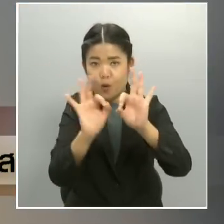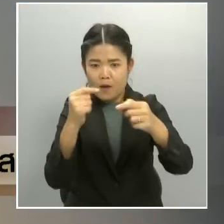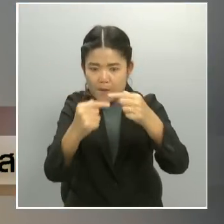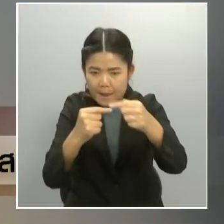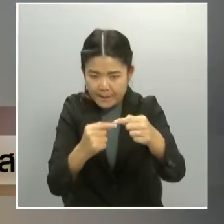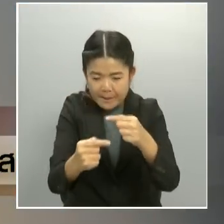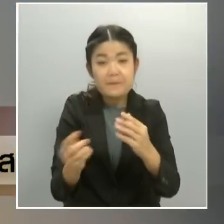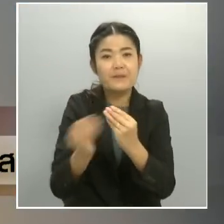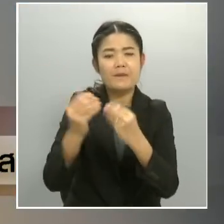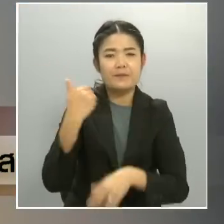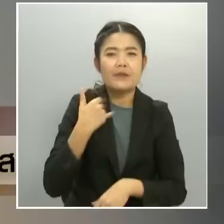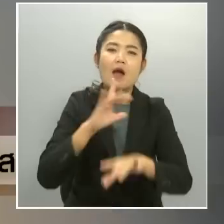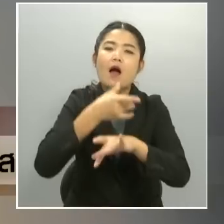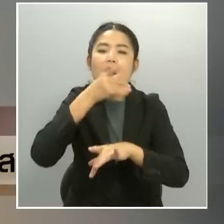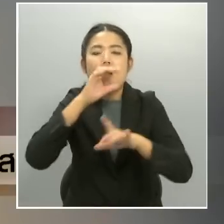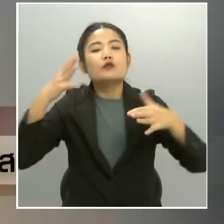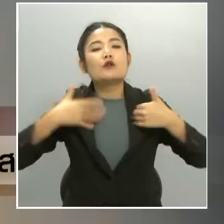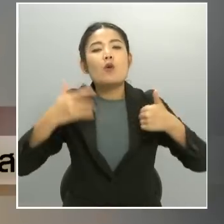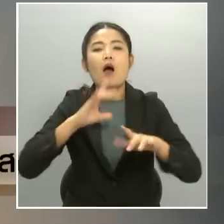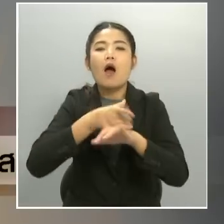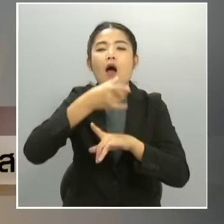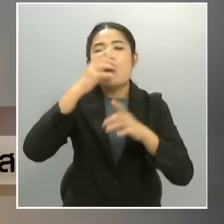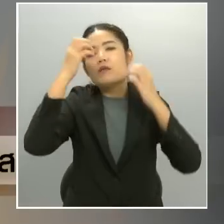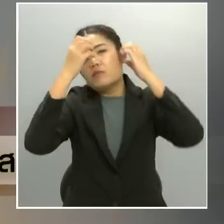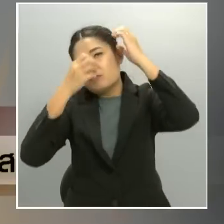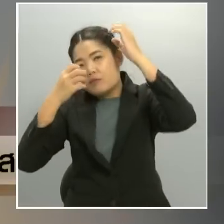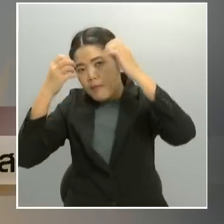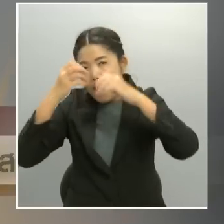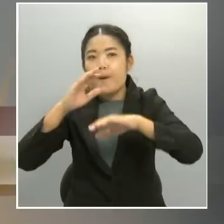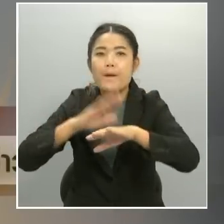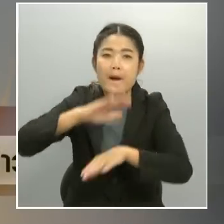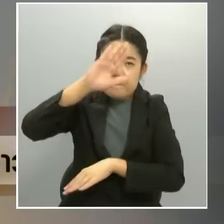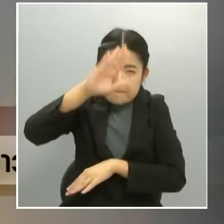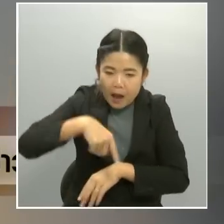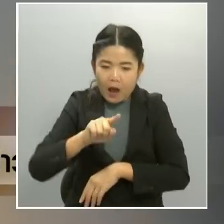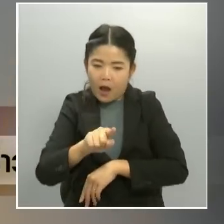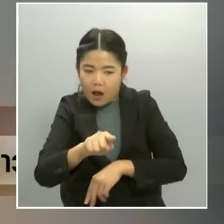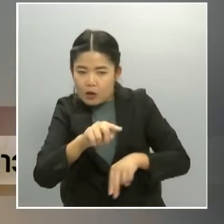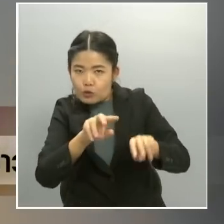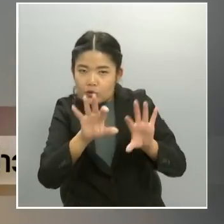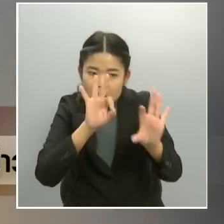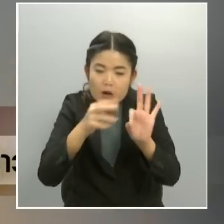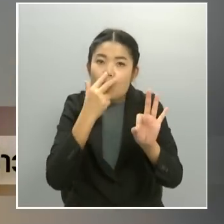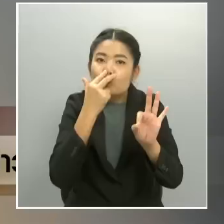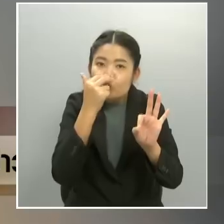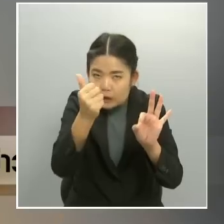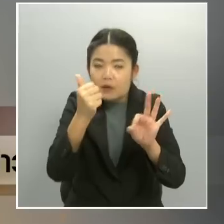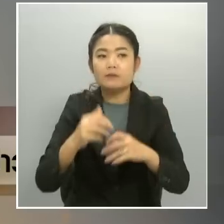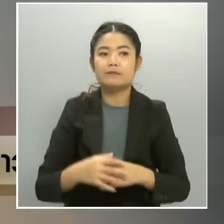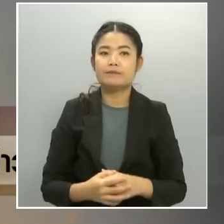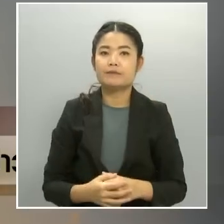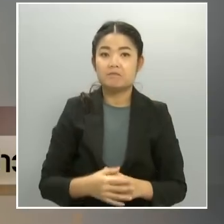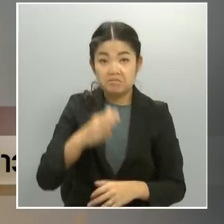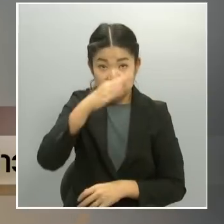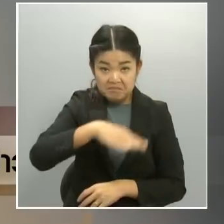ด้วย ดื่มกินให้สนุกเวลาเมาแล้วมาจุดๆๆหลังร้านก็ดูทำเลดีๆหน่อย ท่านผู้ชมคงจะทราบ